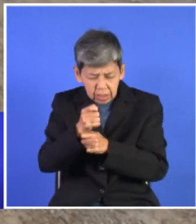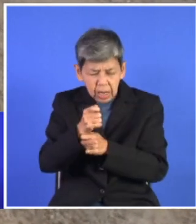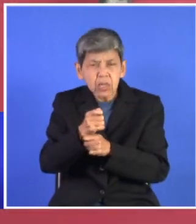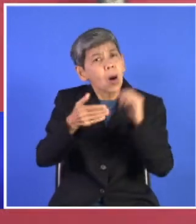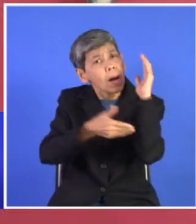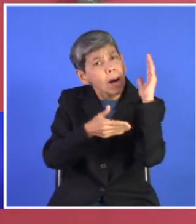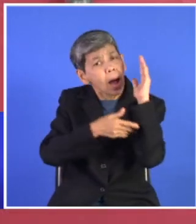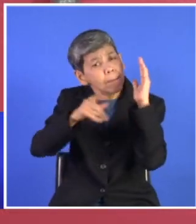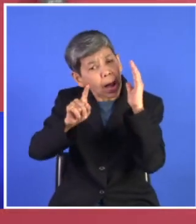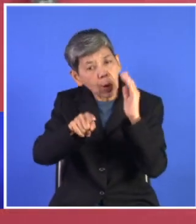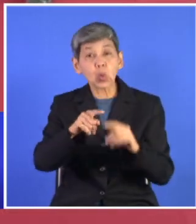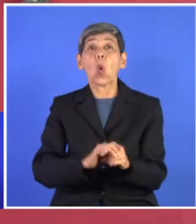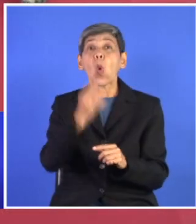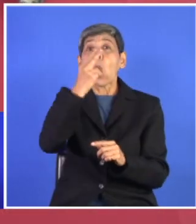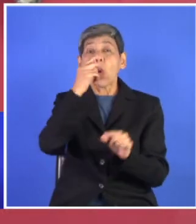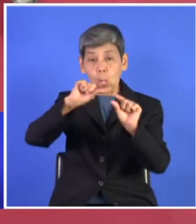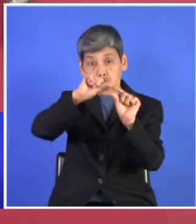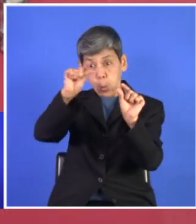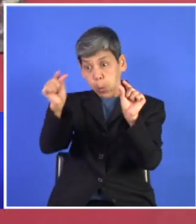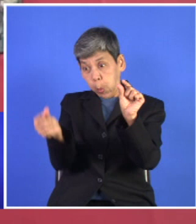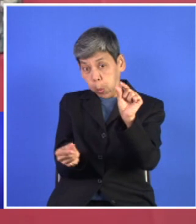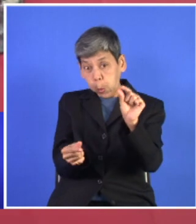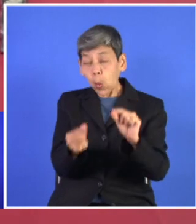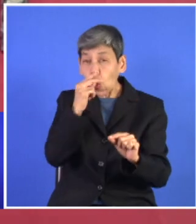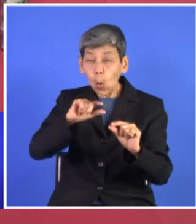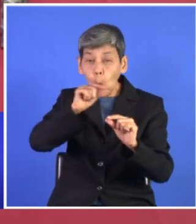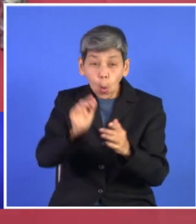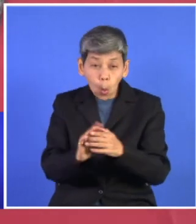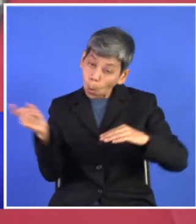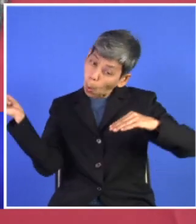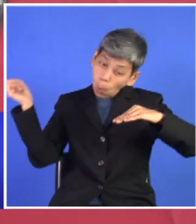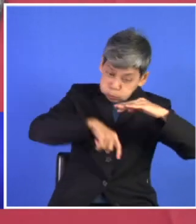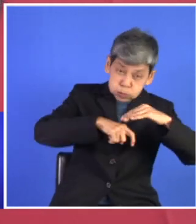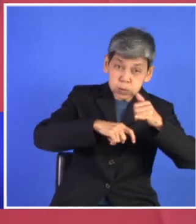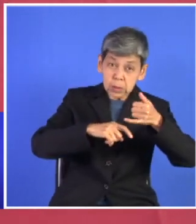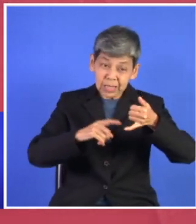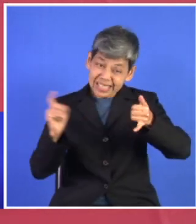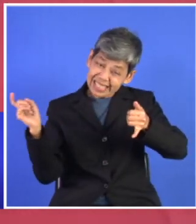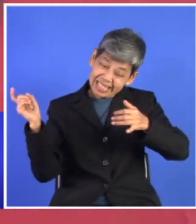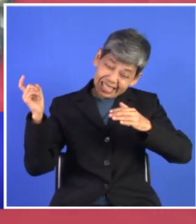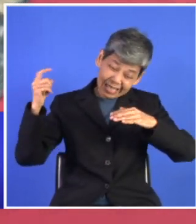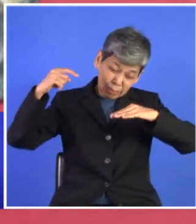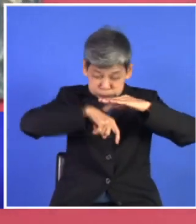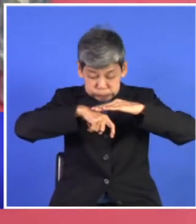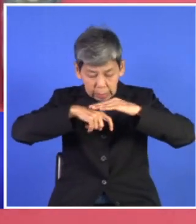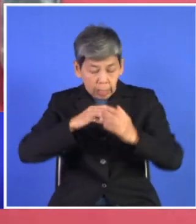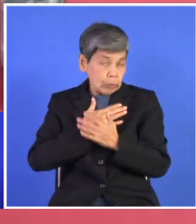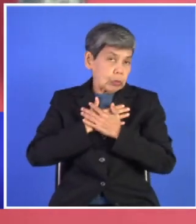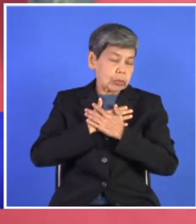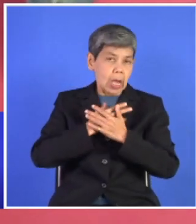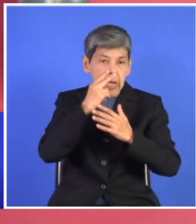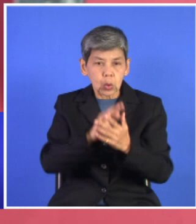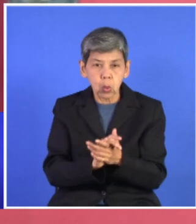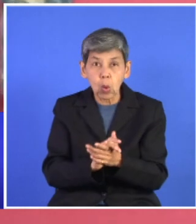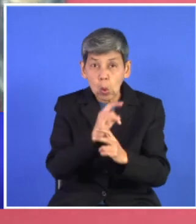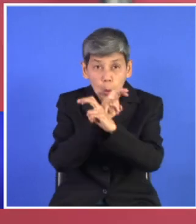ไหมใช่ไหมเป็นอาวุธใช่ไหม นี่นี่นี่นี่นี่นี่นี่นี ่นี่นี่นี่นี่นี่นี ่นี่นถ้าบอกว่าเจาะถึงกระ